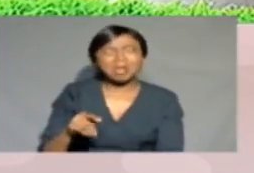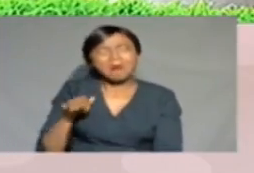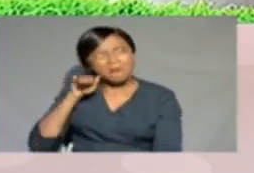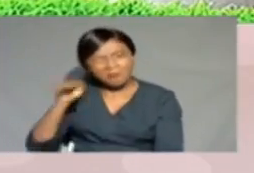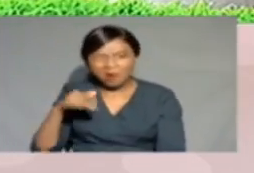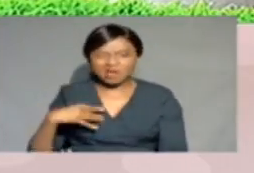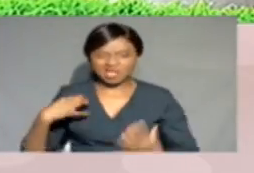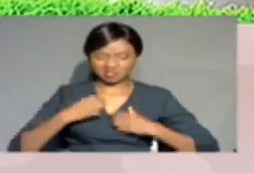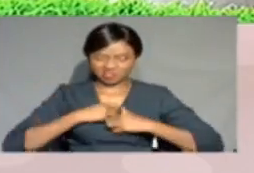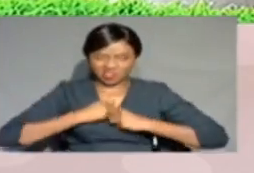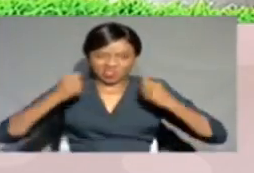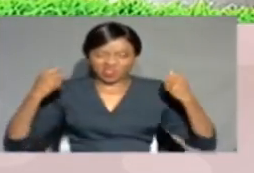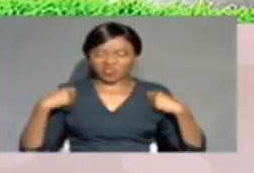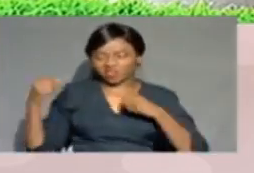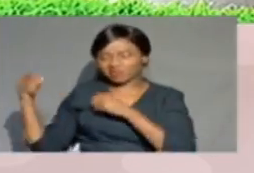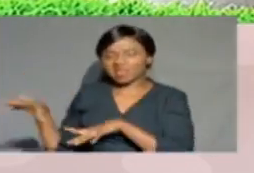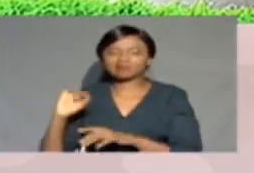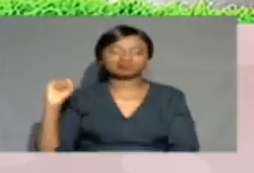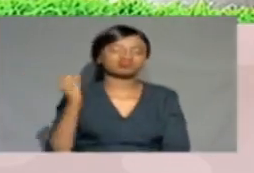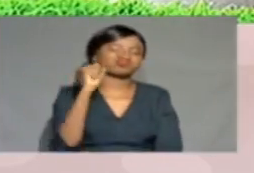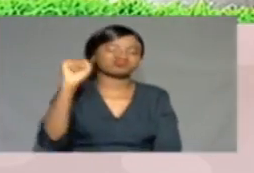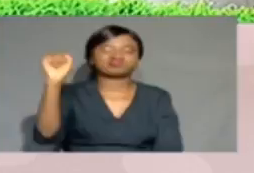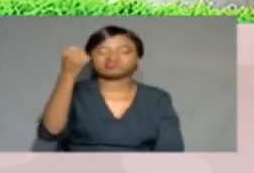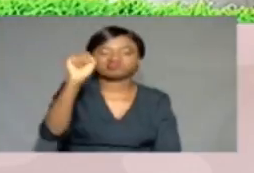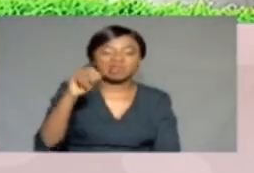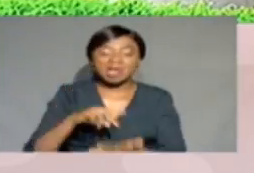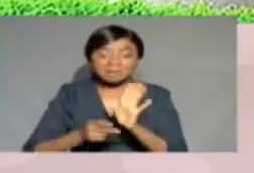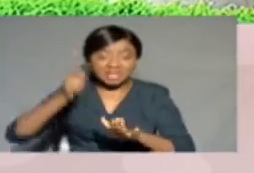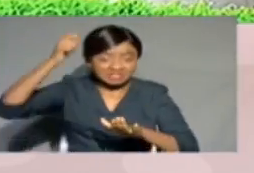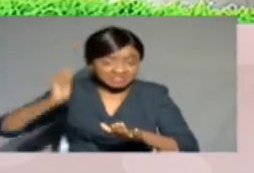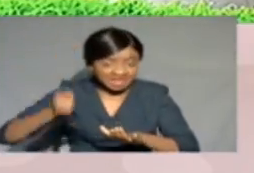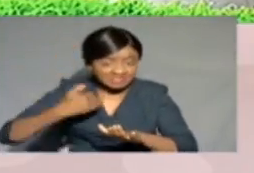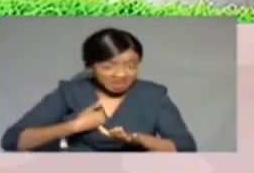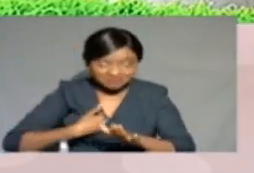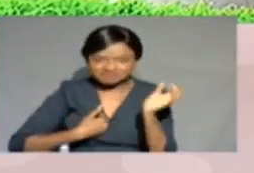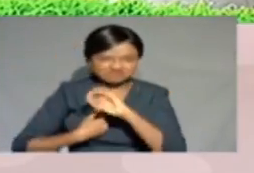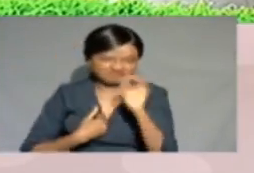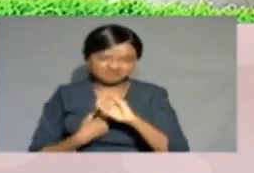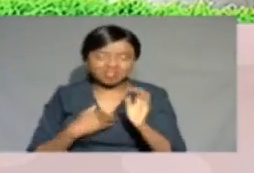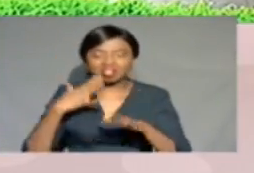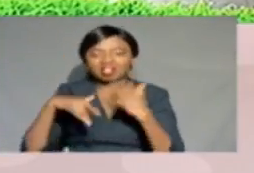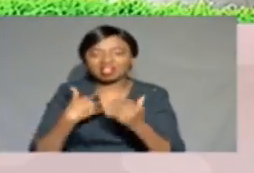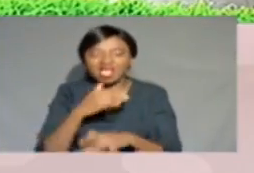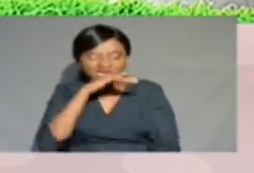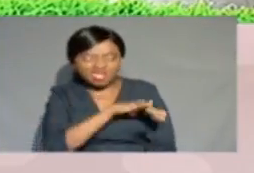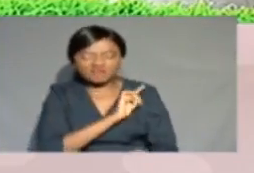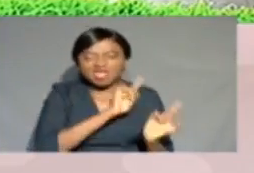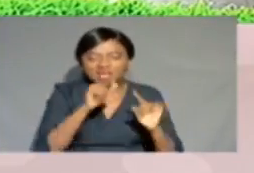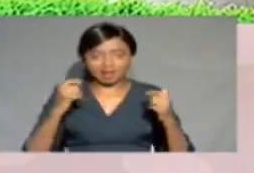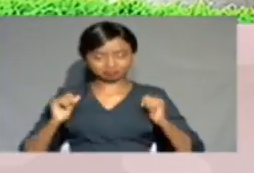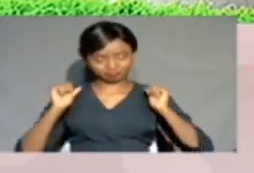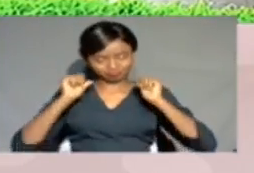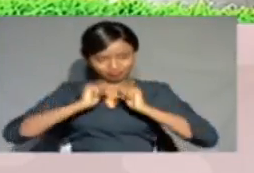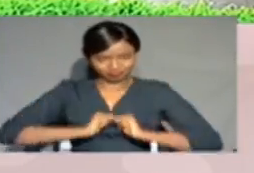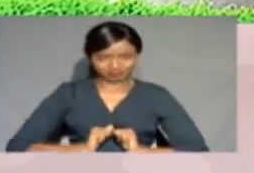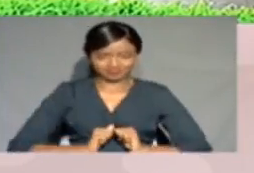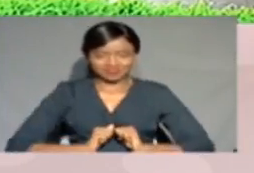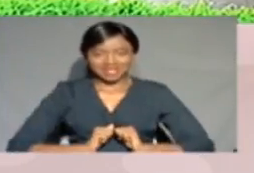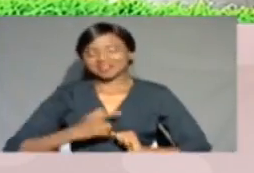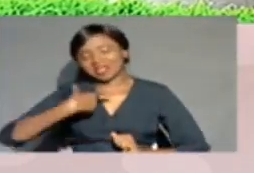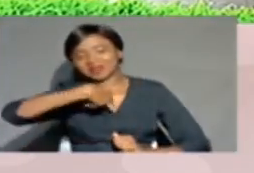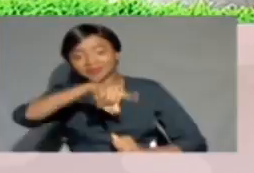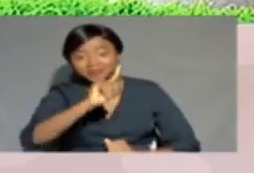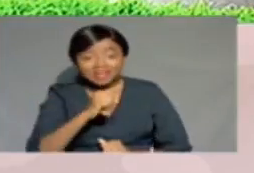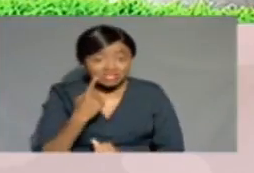kiti anakwenda kufanya shughuli zake. Hatoi hukumu ya. Akirudi jioni anachukua koti na kwenda zake. Ndio maana unaona watu wengi hawa wako hapa